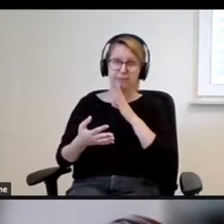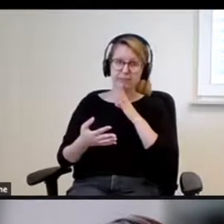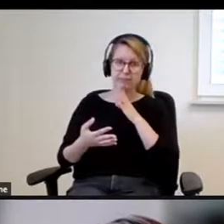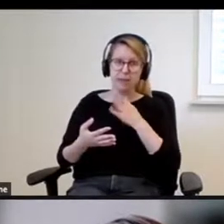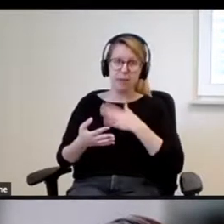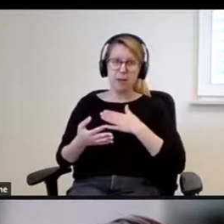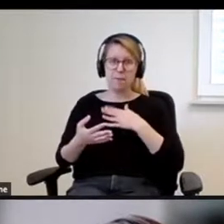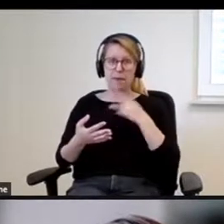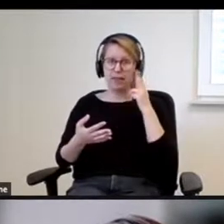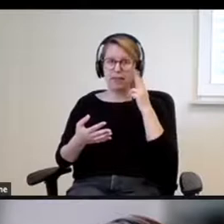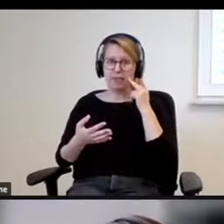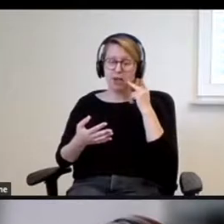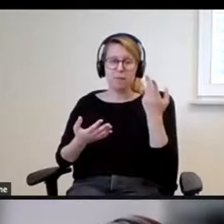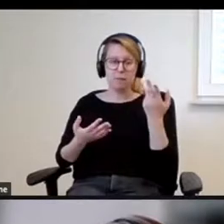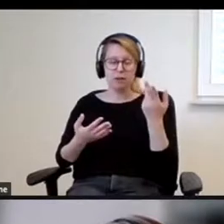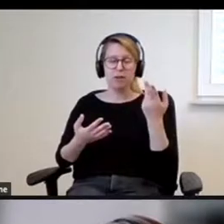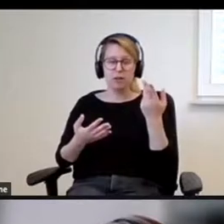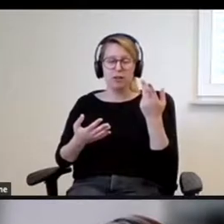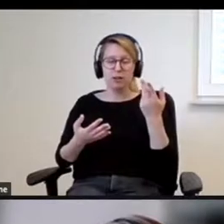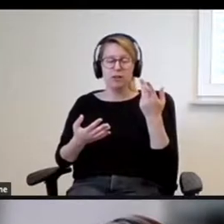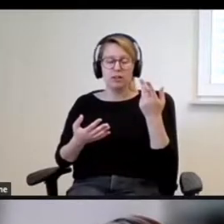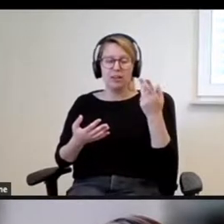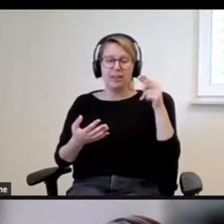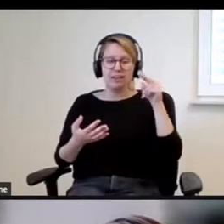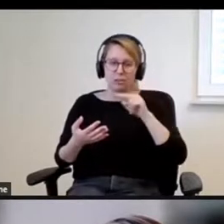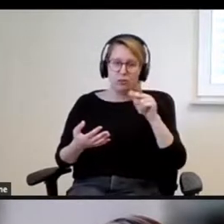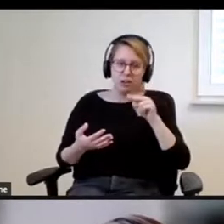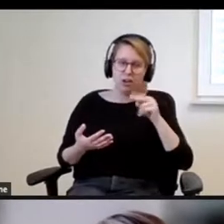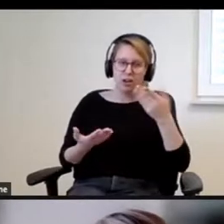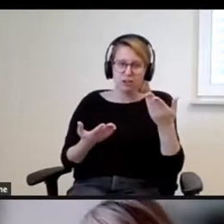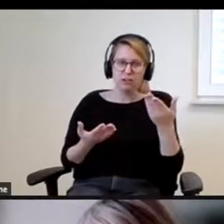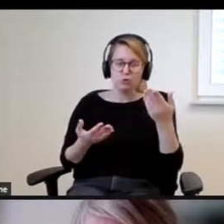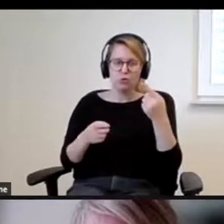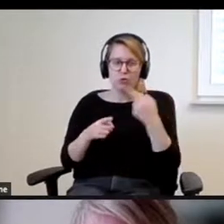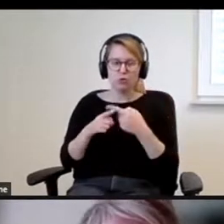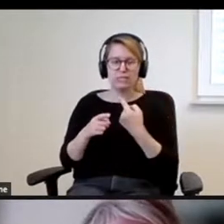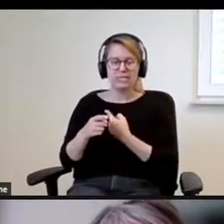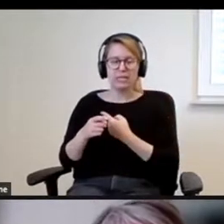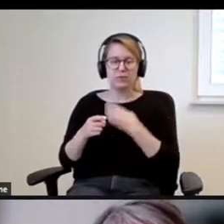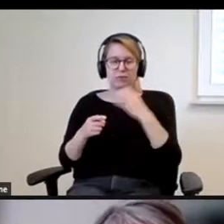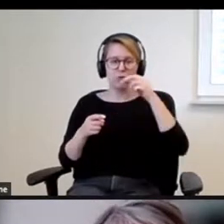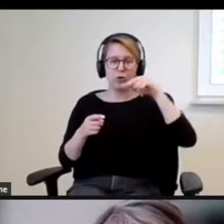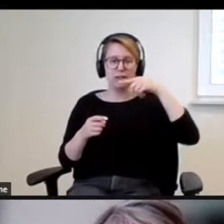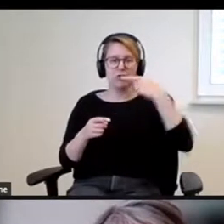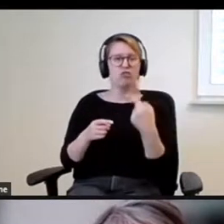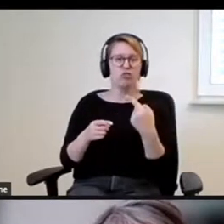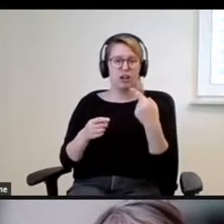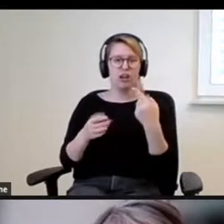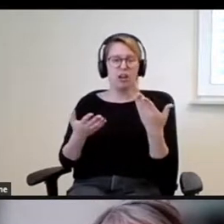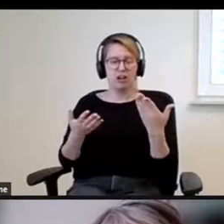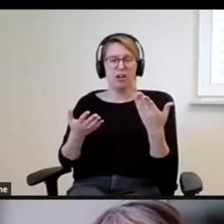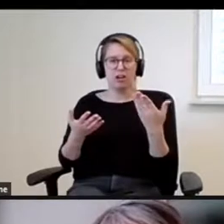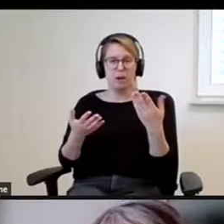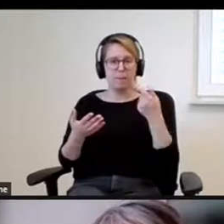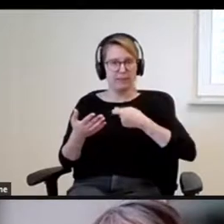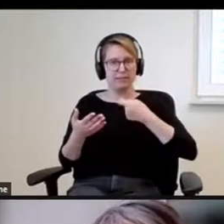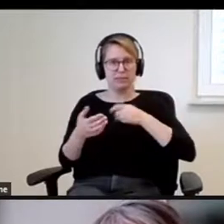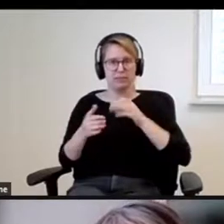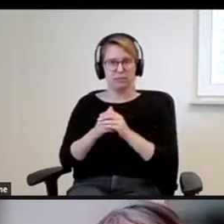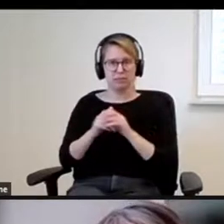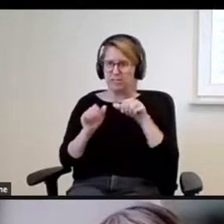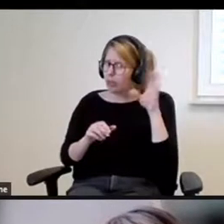s'appelle Nouveau Point de Vue. Vous m'entendez, s'il vous plaît? Oui, allez-y, s'il vous plaît. Oui, voilà.